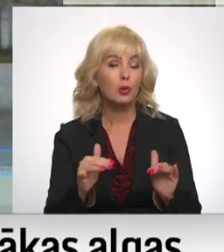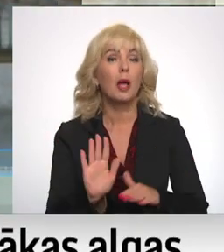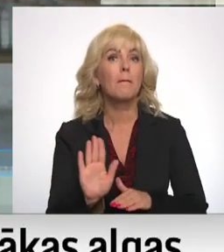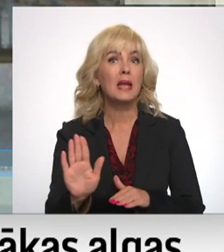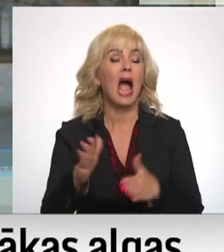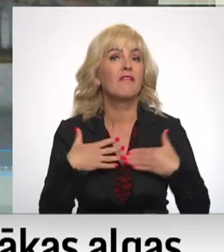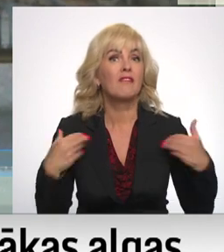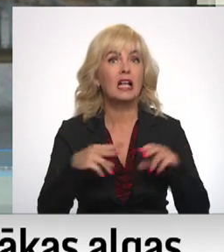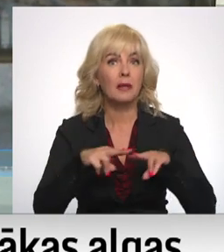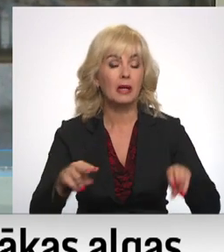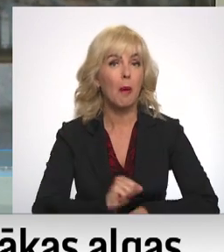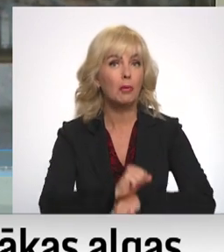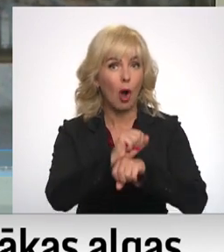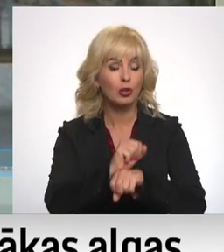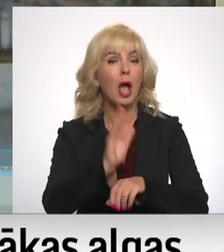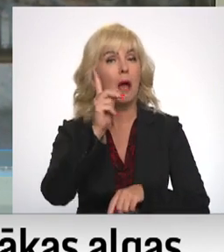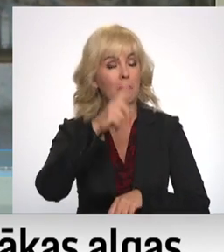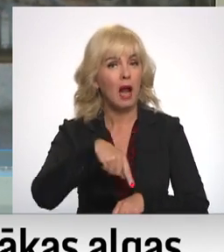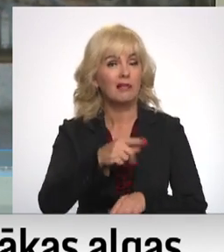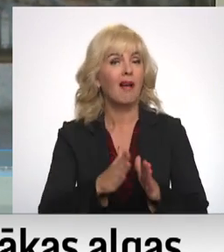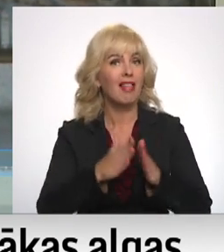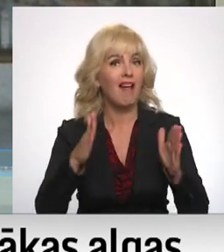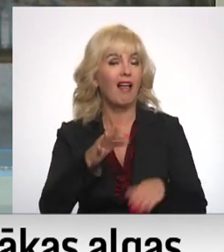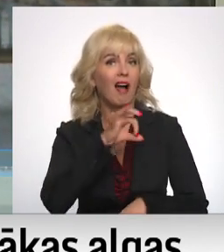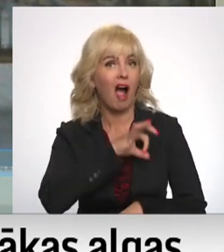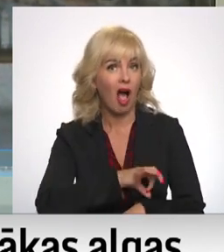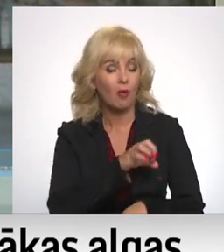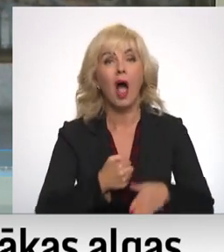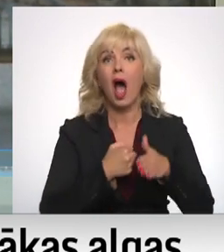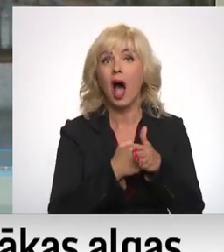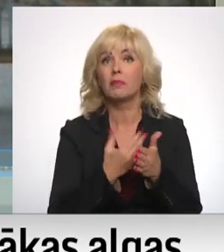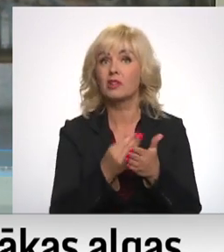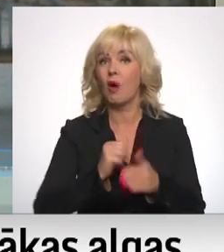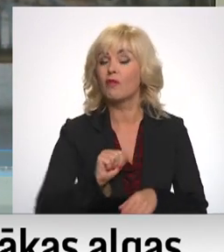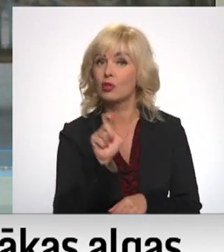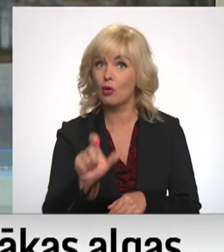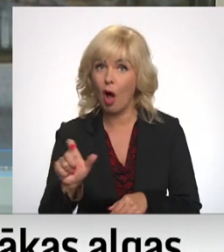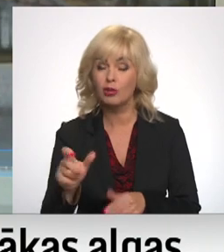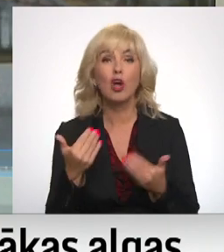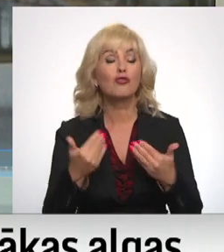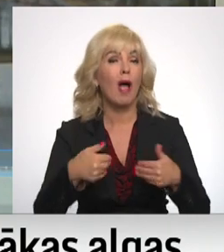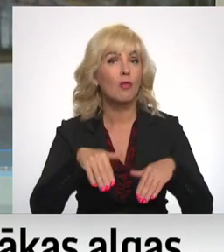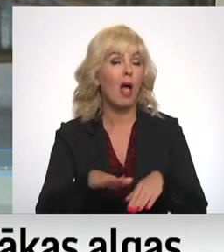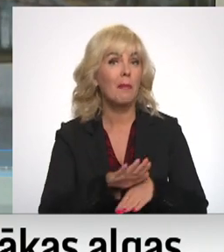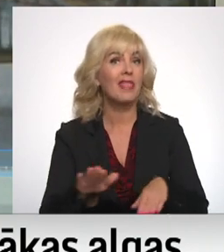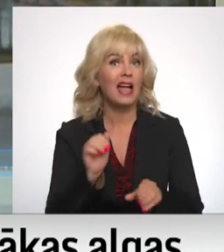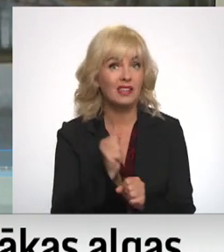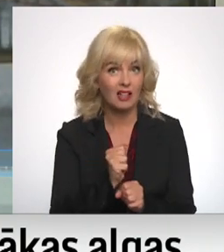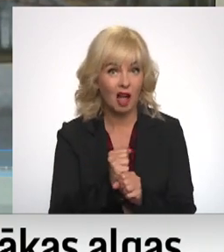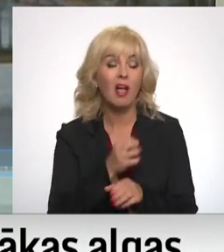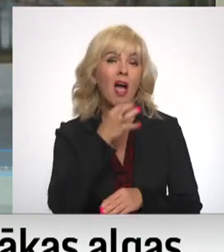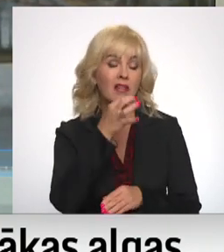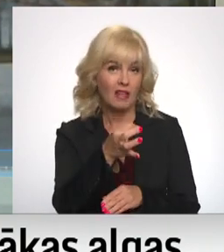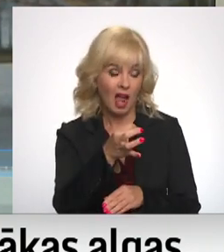ministrijas protesta akcijā par lielākām algām. Viņi atbalstīja savus kolēģus, kuri šodien nolēma nestrādāt, tā paužot